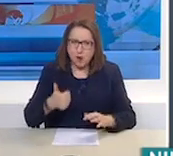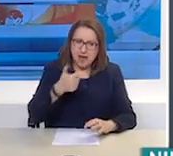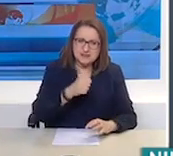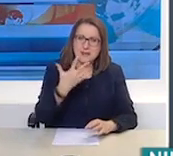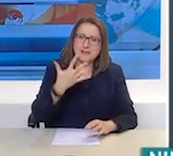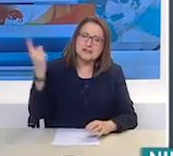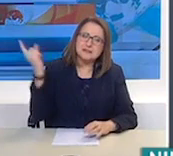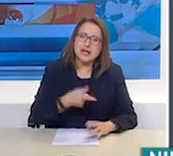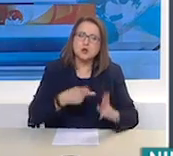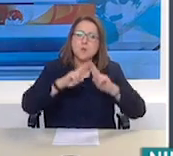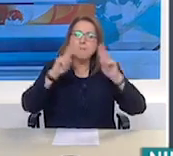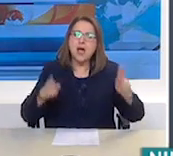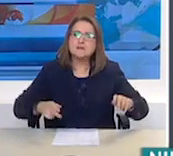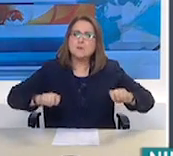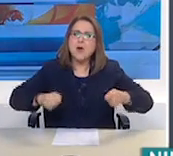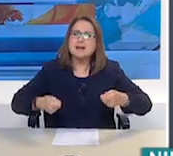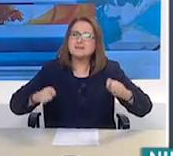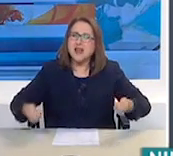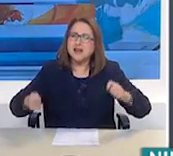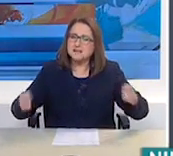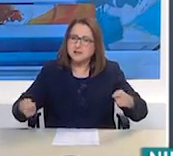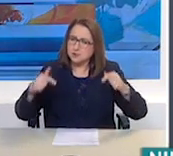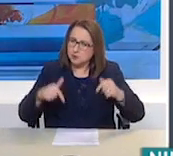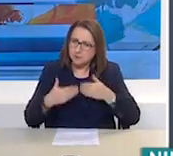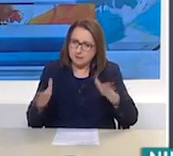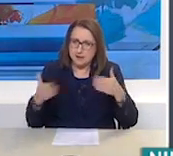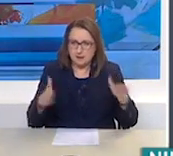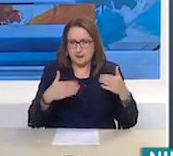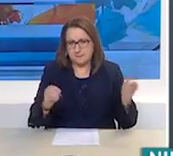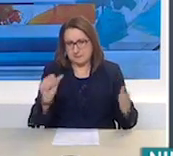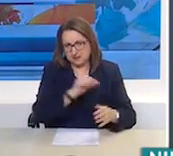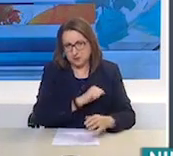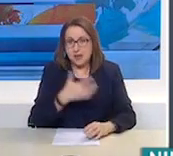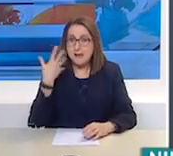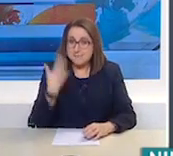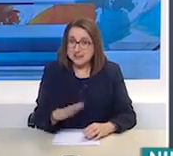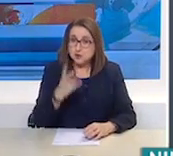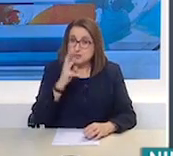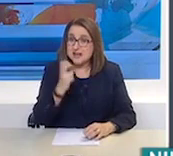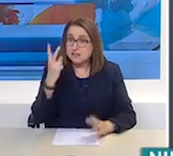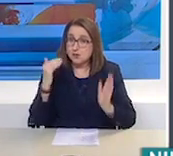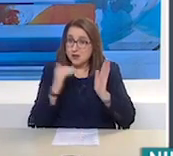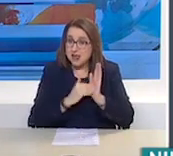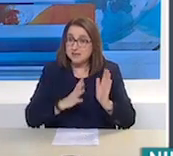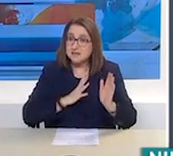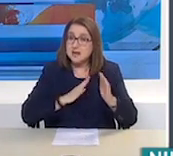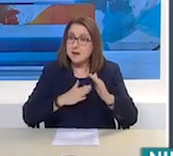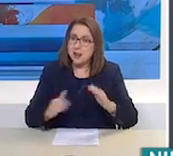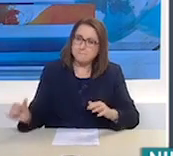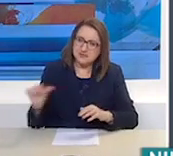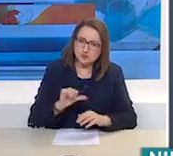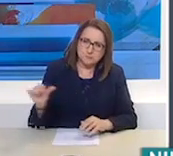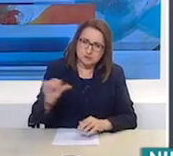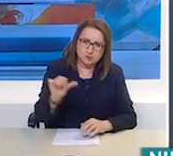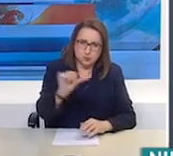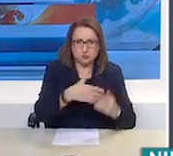σε αναστολή λειτουργίας. Επανέρχονται στην εργασία τους 532.000 εργαζόμενοι των επιχειρήσεων που